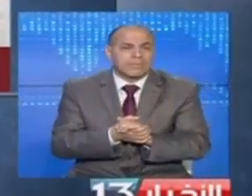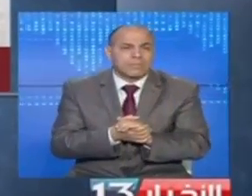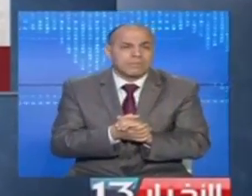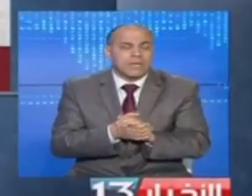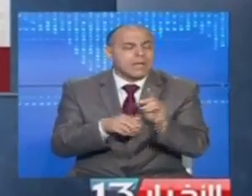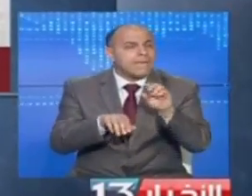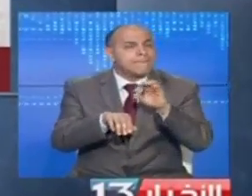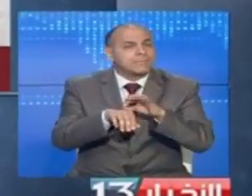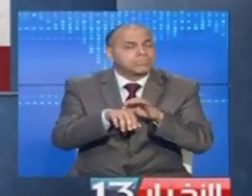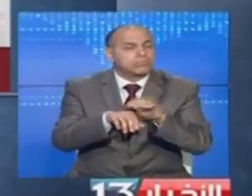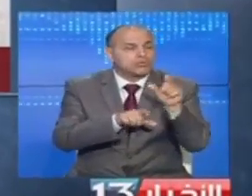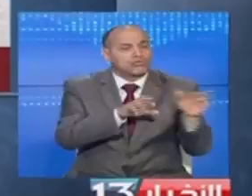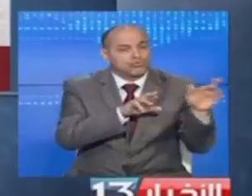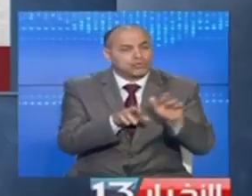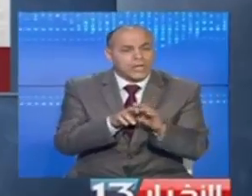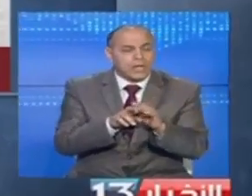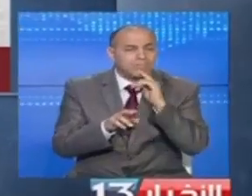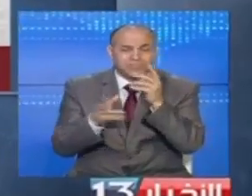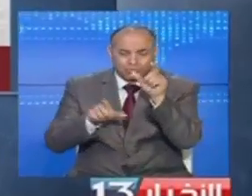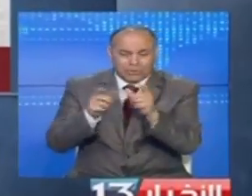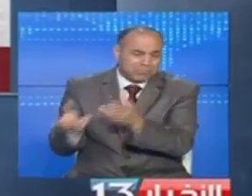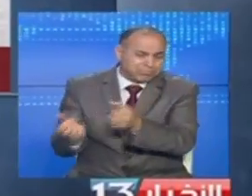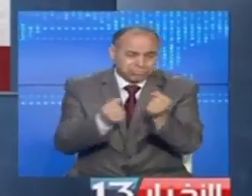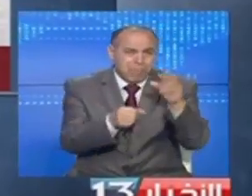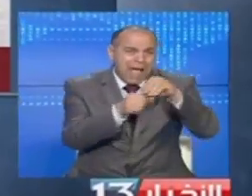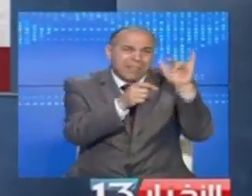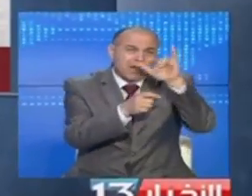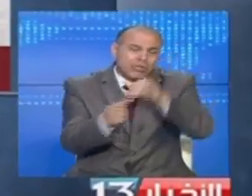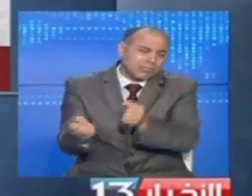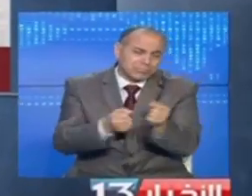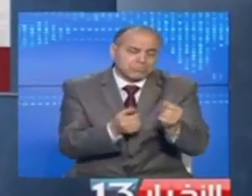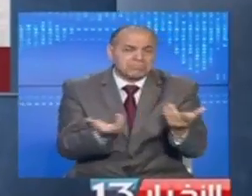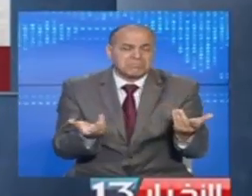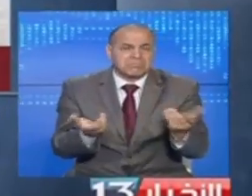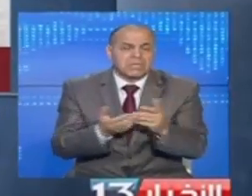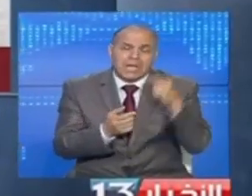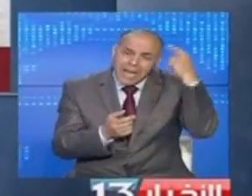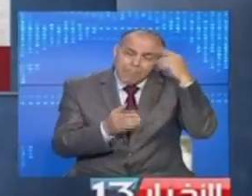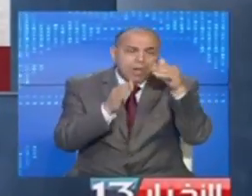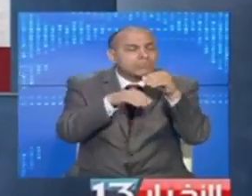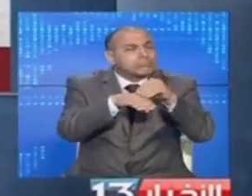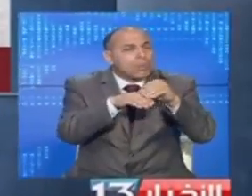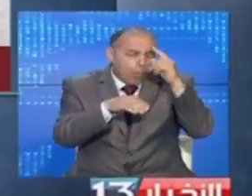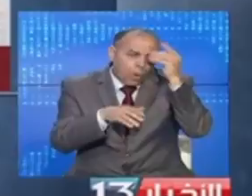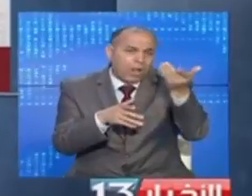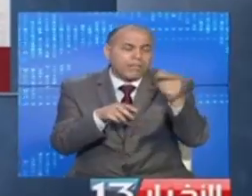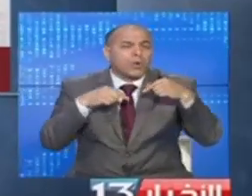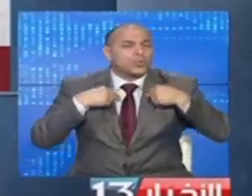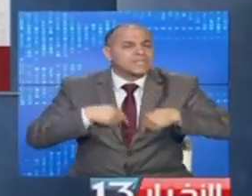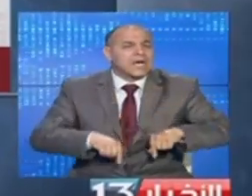البعثة الطبية أن يتم إجلاء هؤلاء، ولكن للأسف لم يتم. فنأمل ونناشد